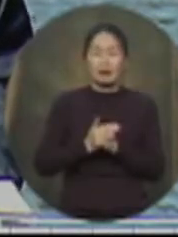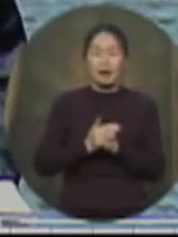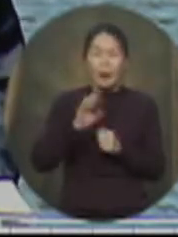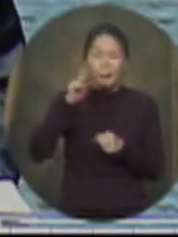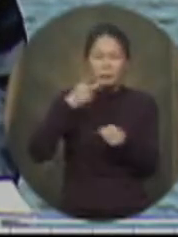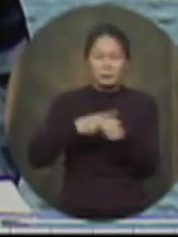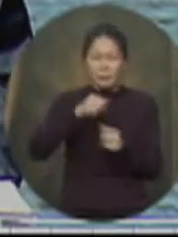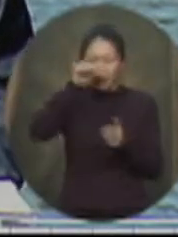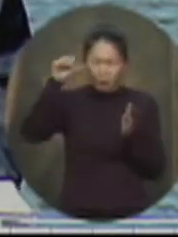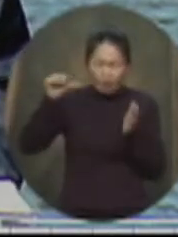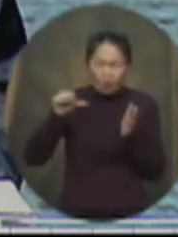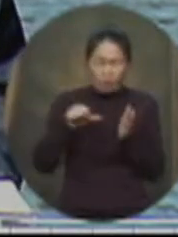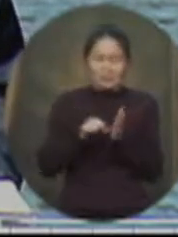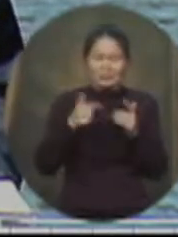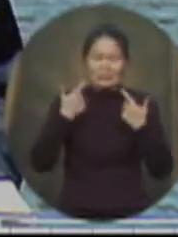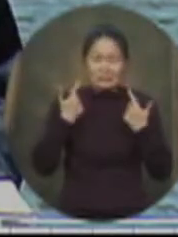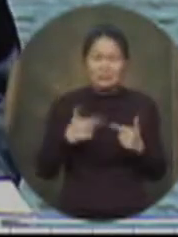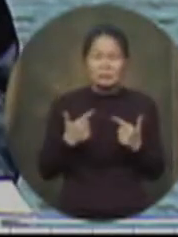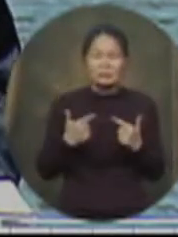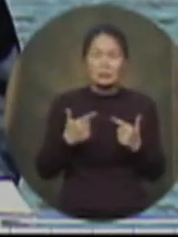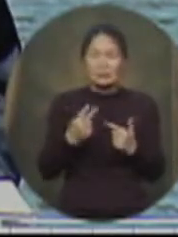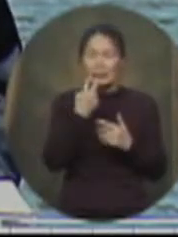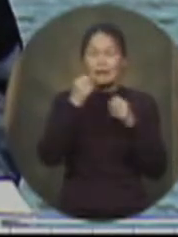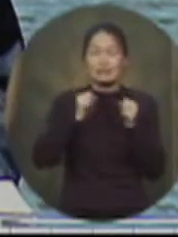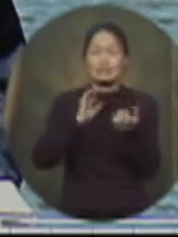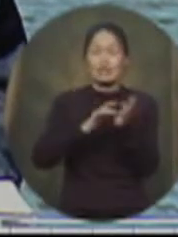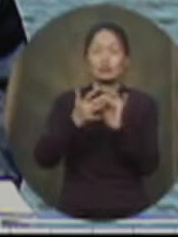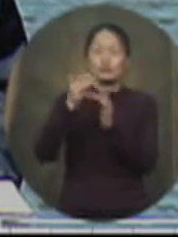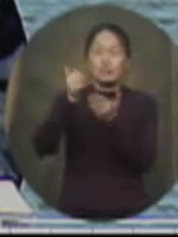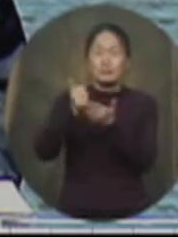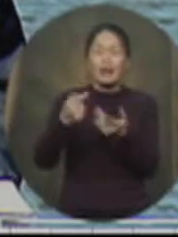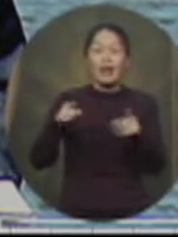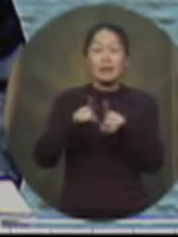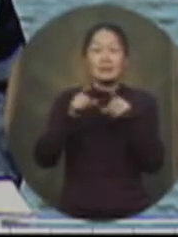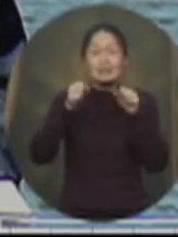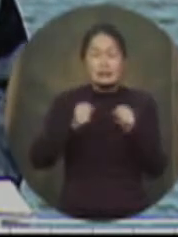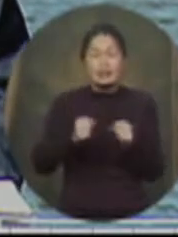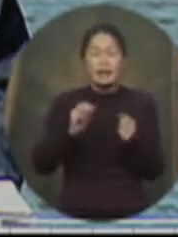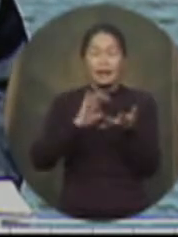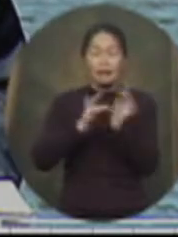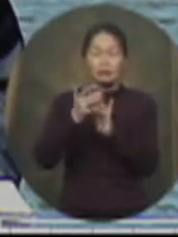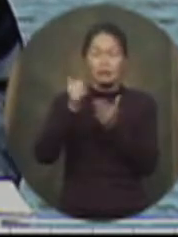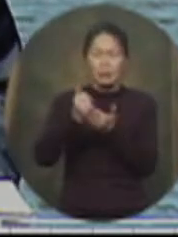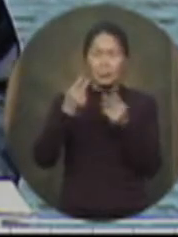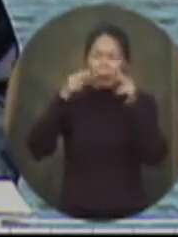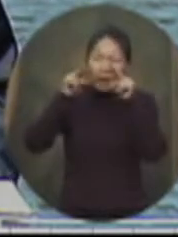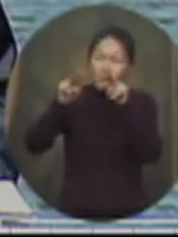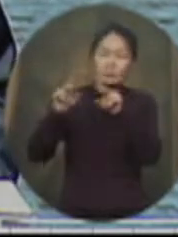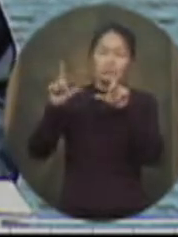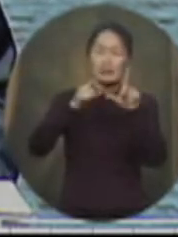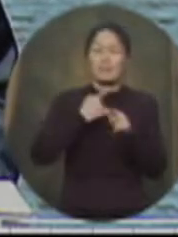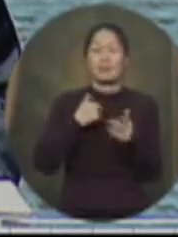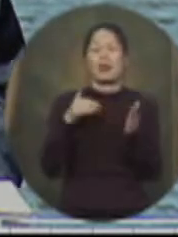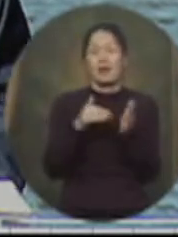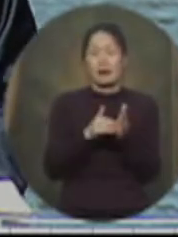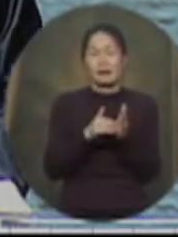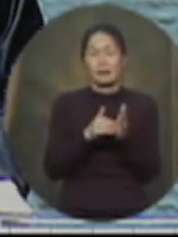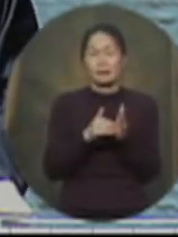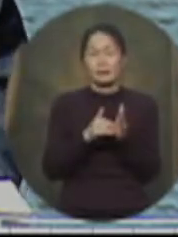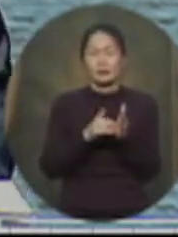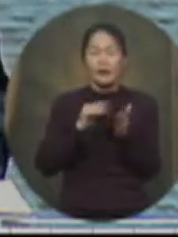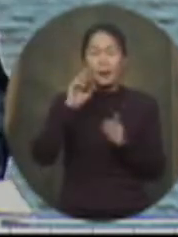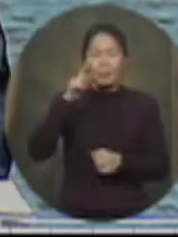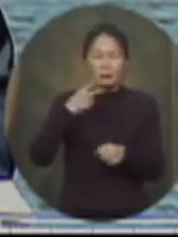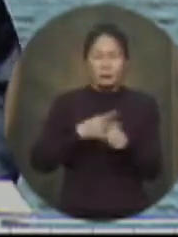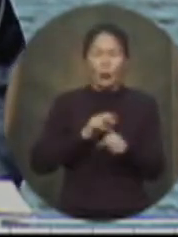평생 늘 살아계신 예수님 한 즐기시는 것을 바라보고 살았던 사람입니다 사도